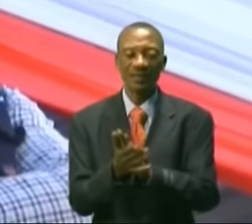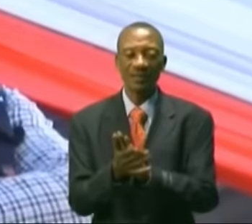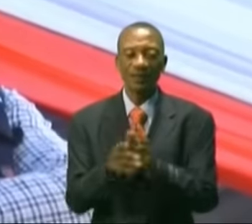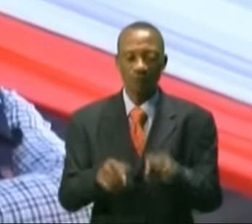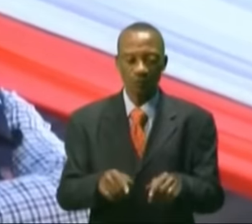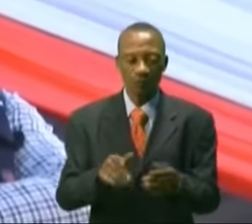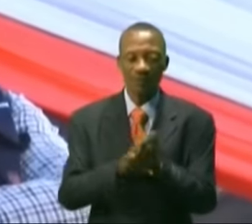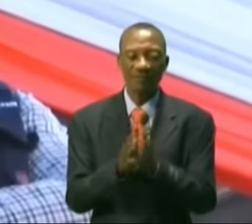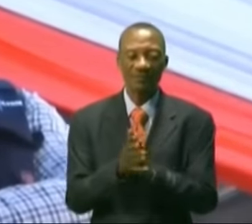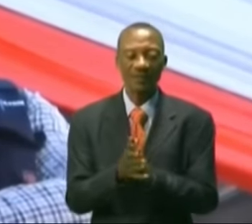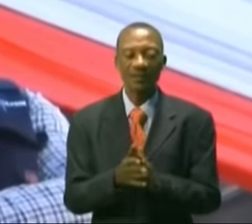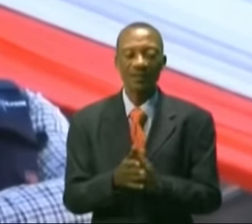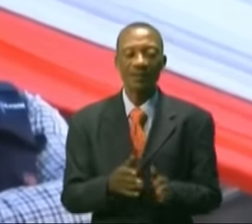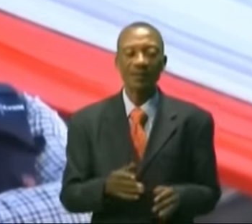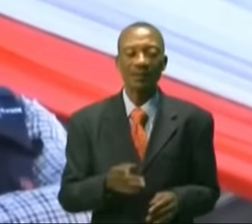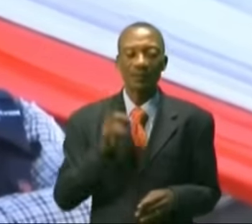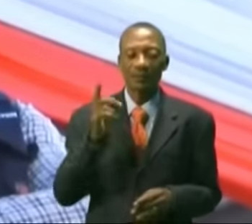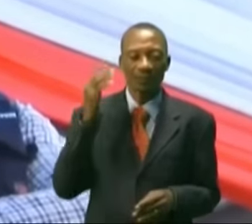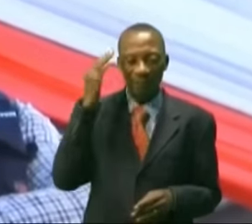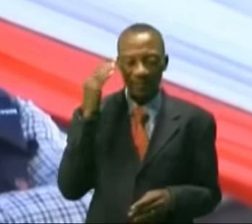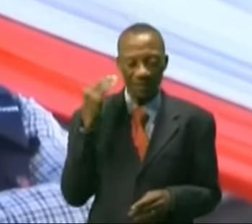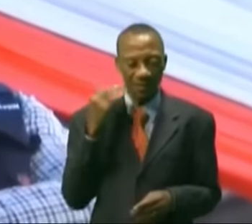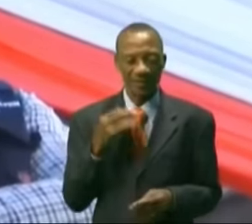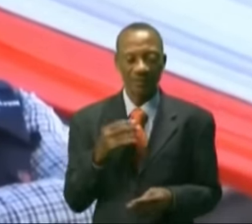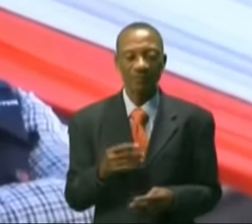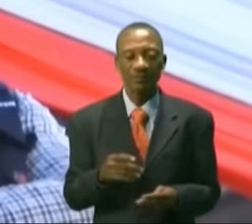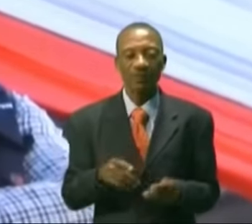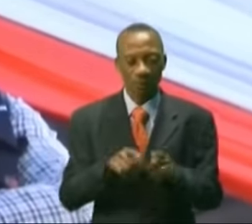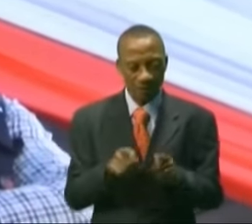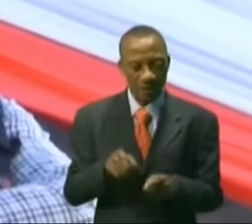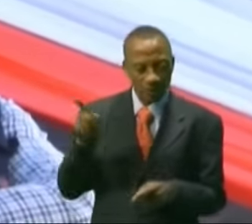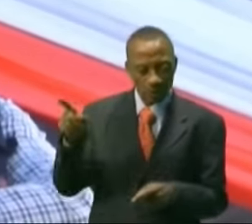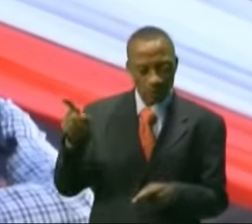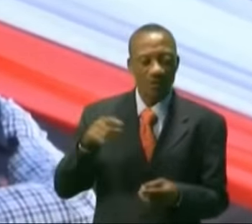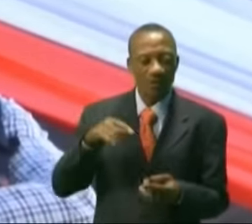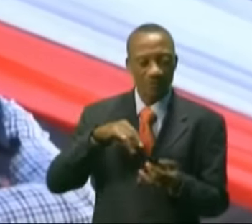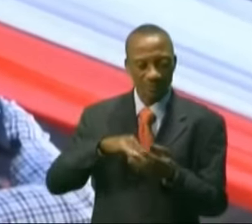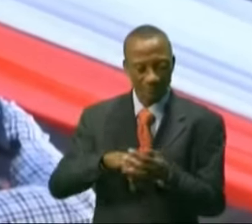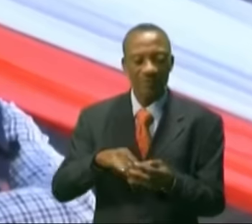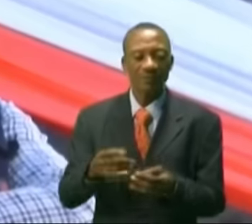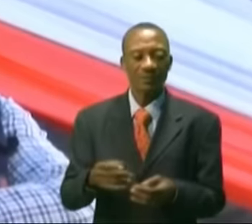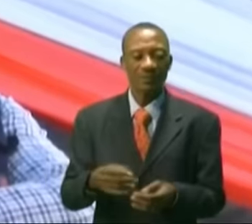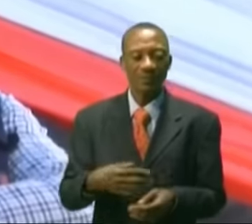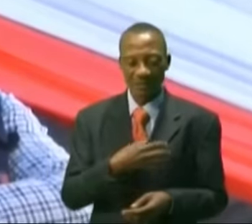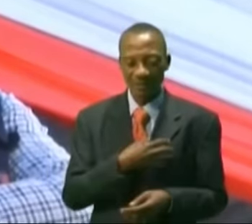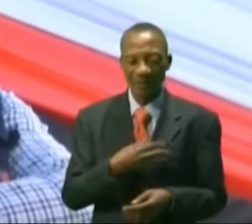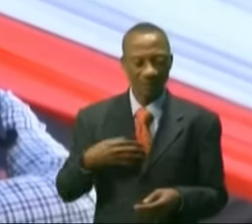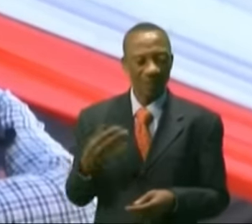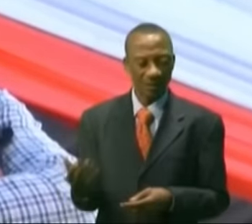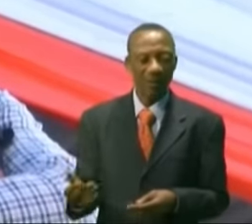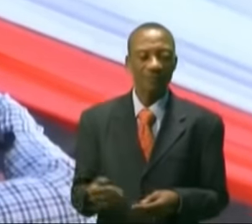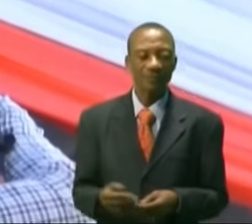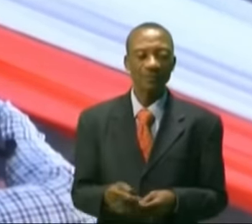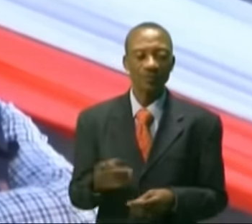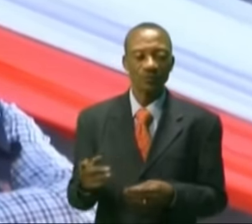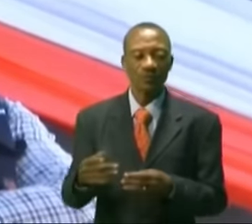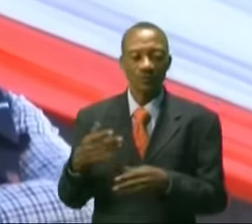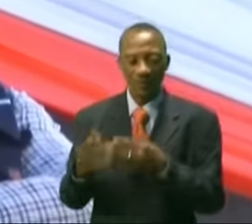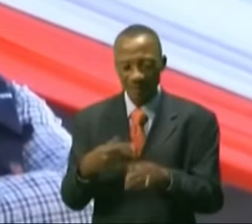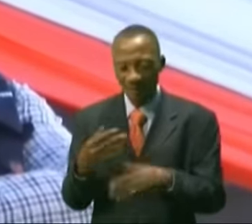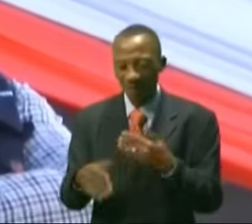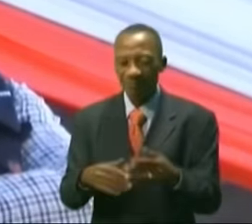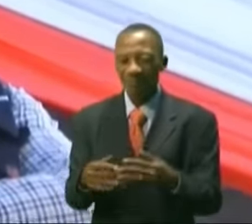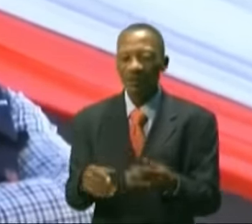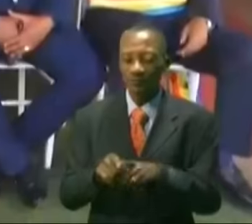mère ressent quand ses enfants n'ont pas mangé. Je sais ce qu'une mère ressent quand ses enfants ne peuvent pas payer